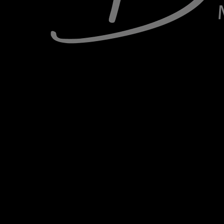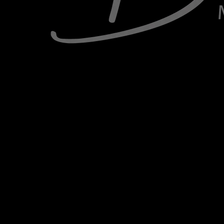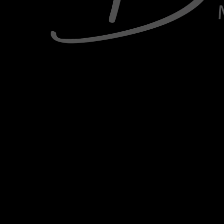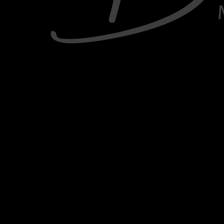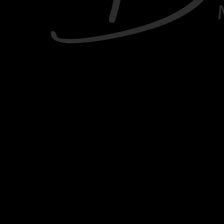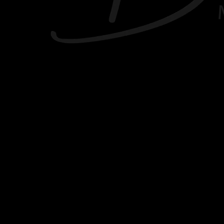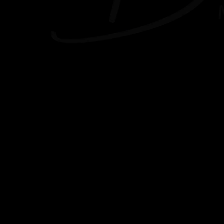Die arbiters wie sich der Wasser vallege